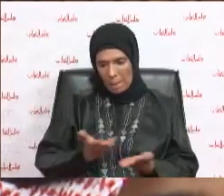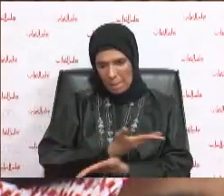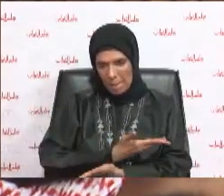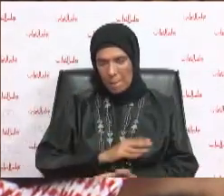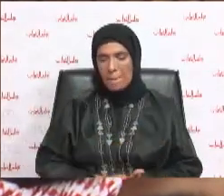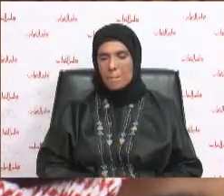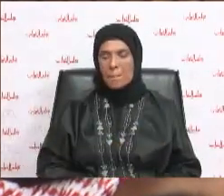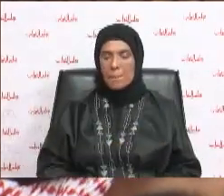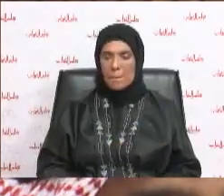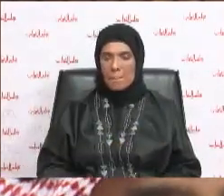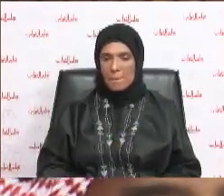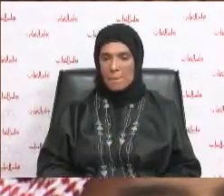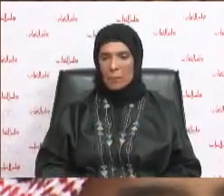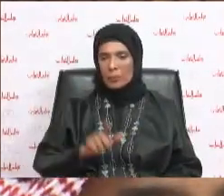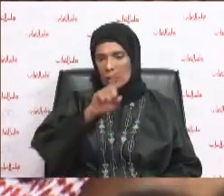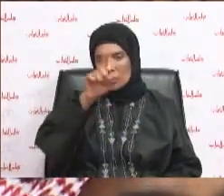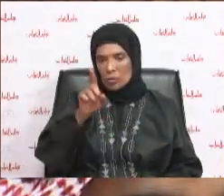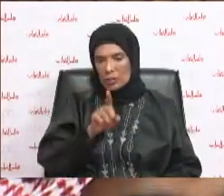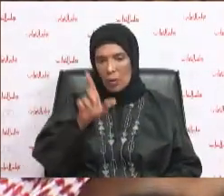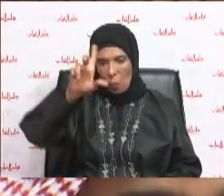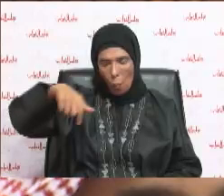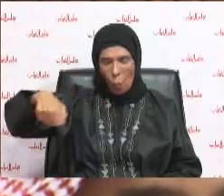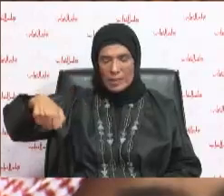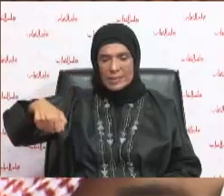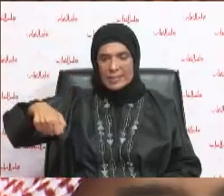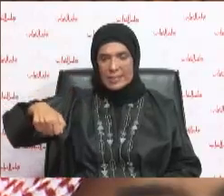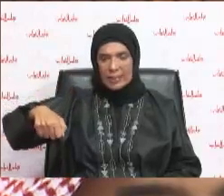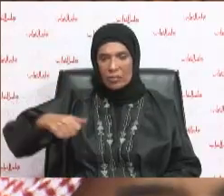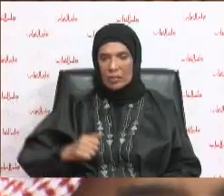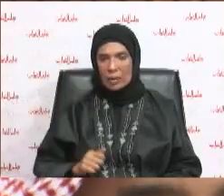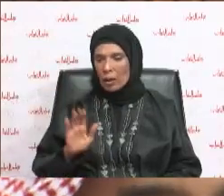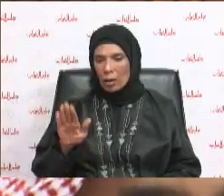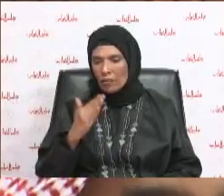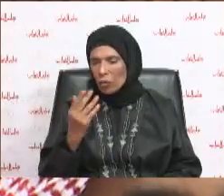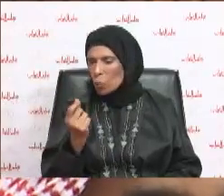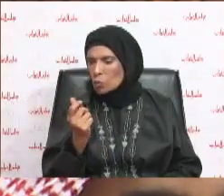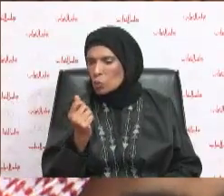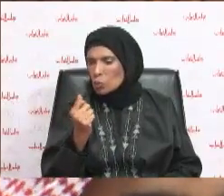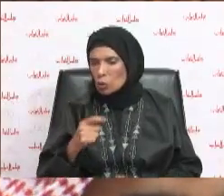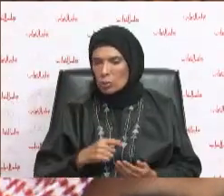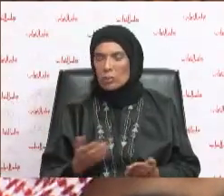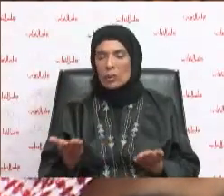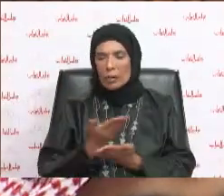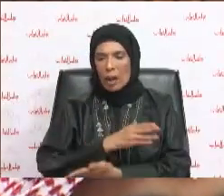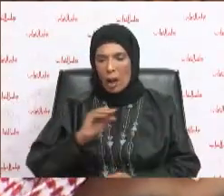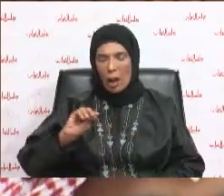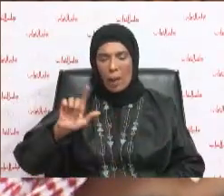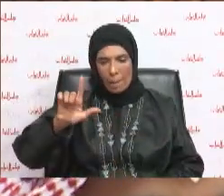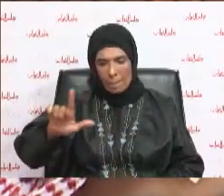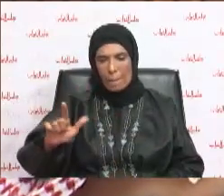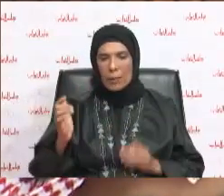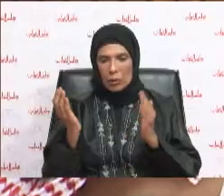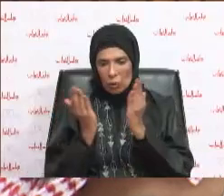معارض، ولكن عندي سؤال لسعادة الوزير، ما هي تكلفة هذه الاتفاقيات، وهل يوجد